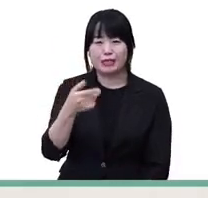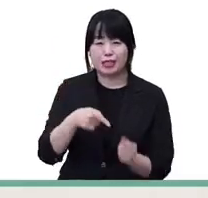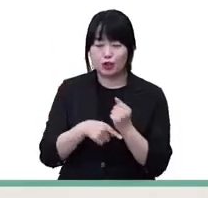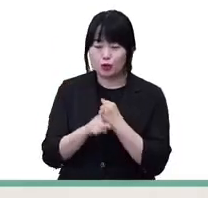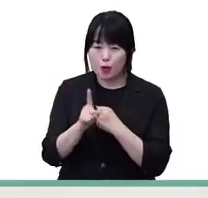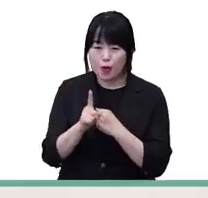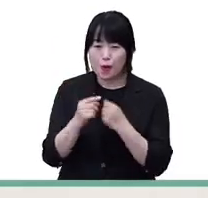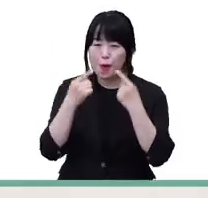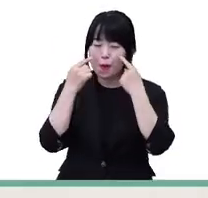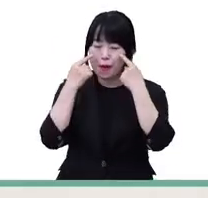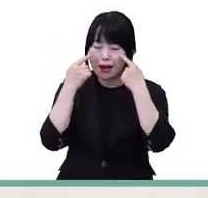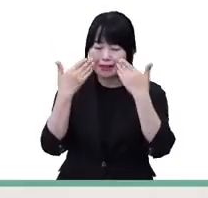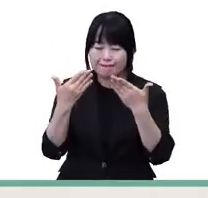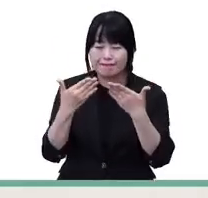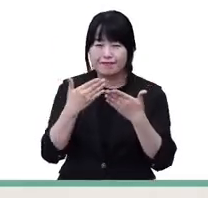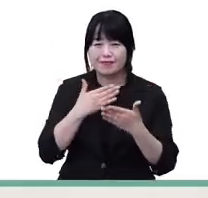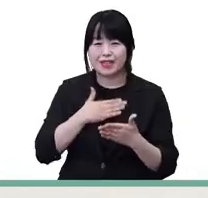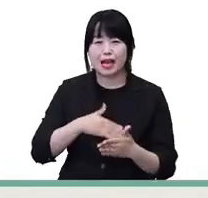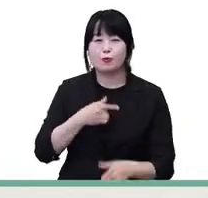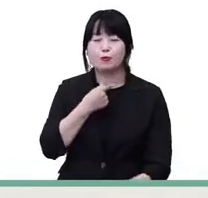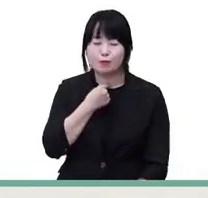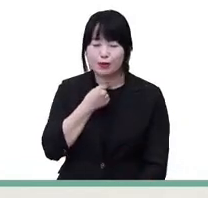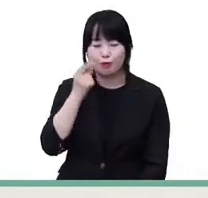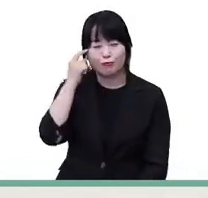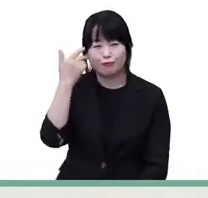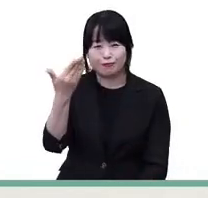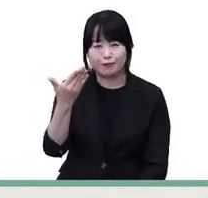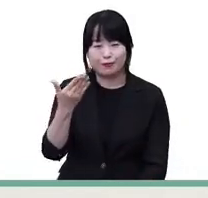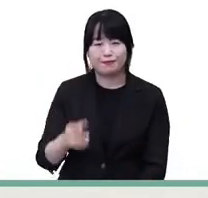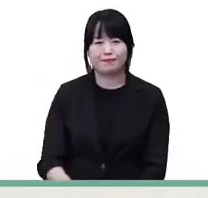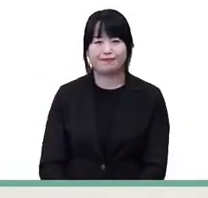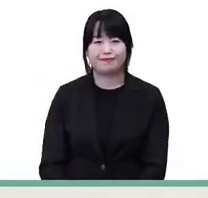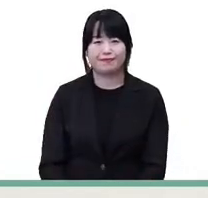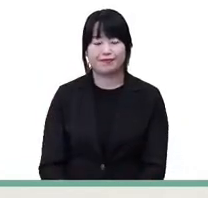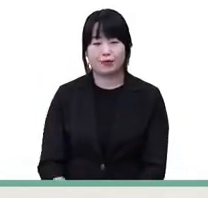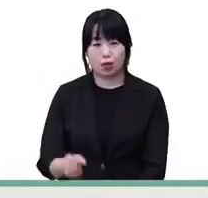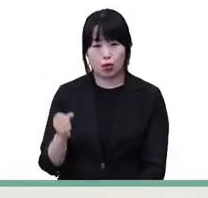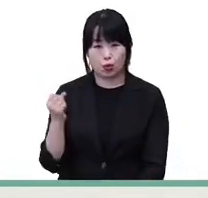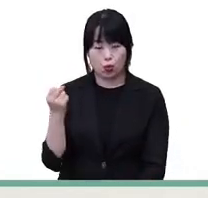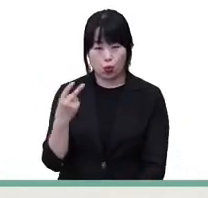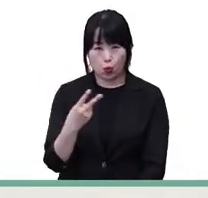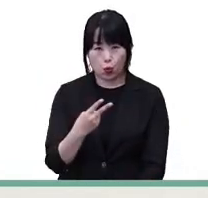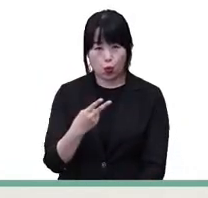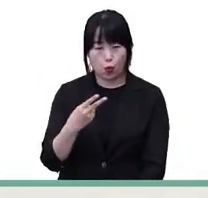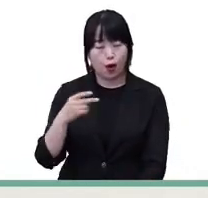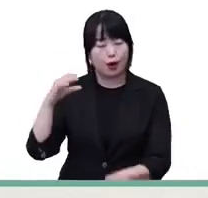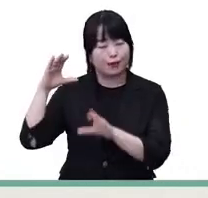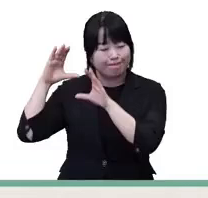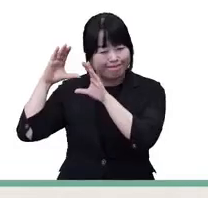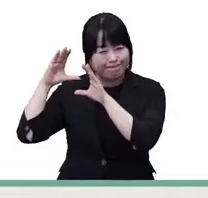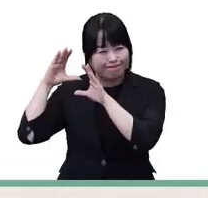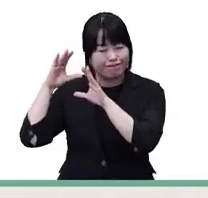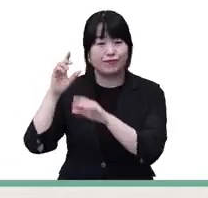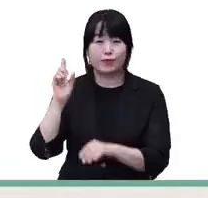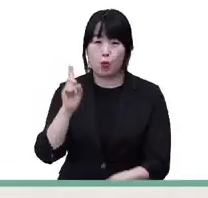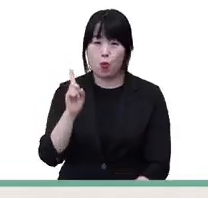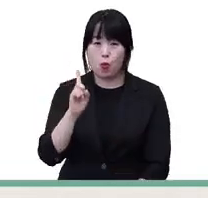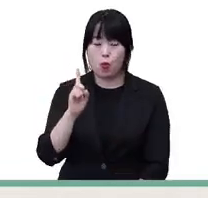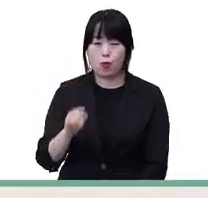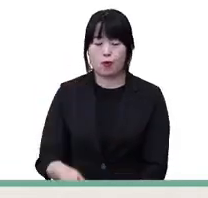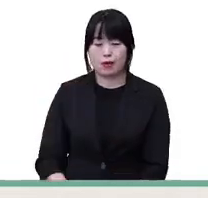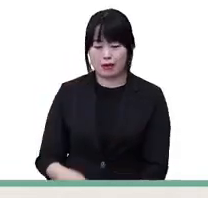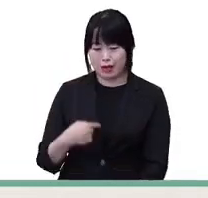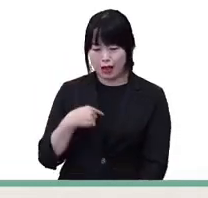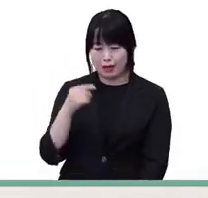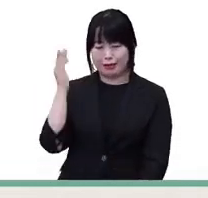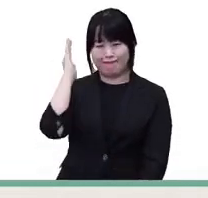좀 알려줄 수가 있죠. 그리고 또 경청을 한다는 거는 내가 이야기하고 싶은 것이